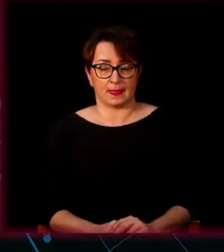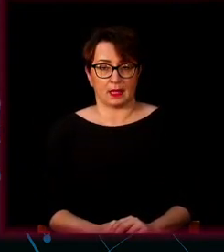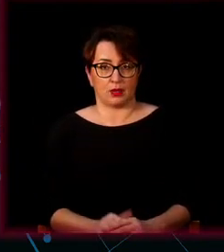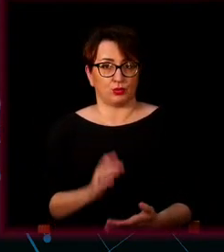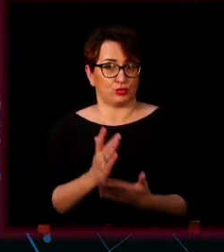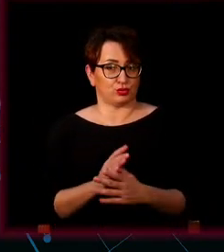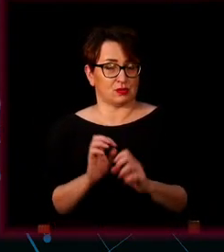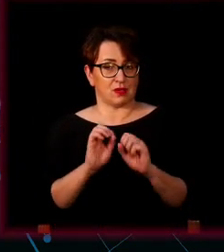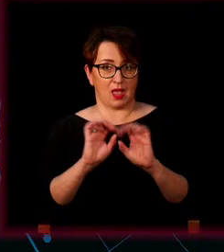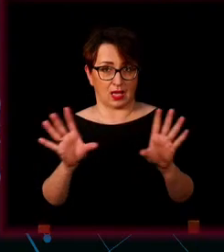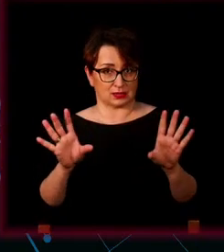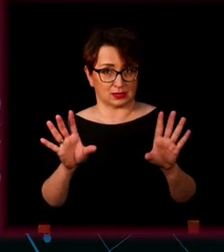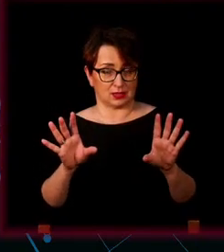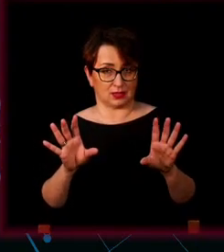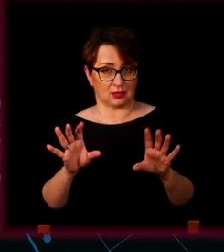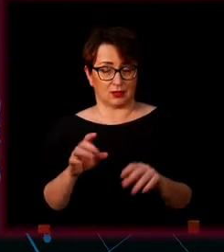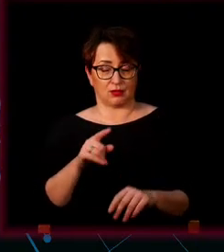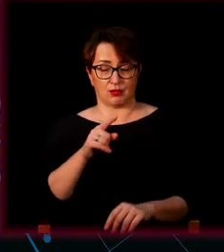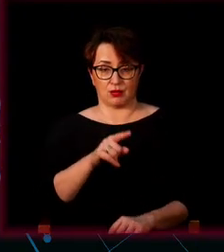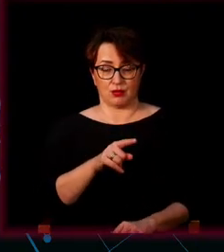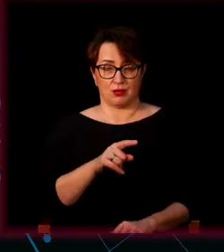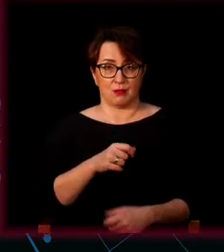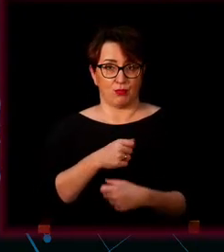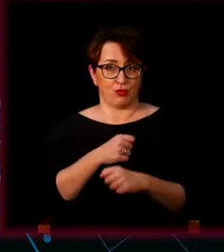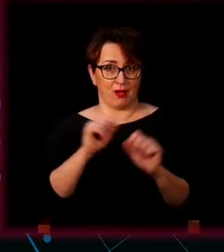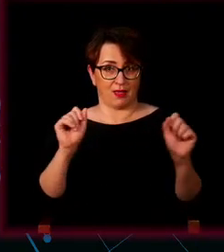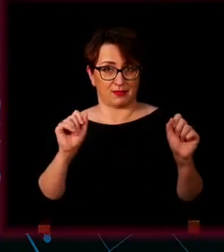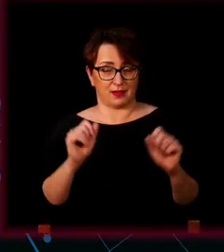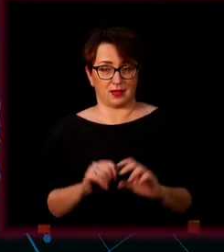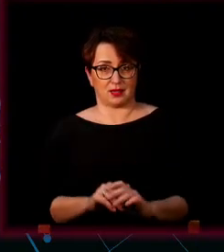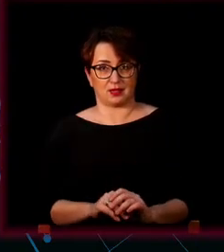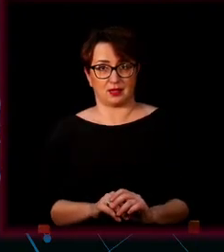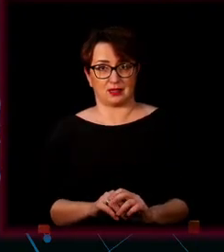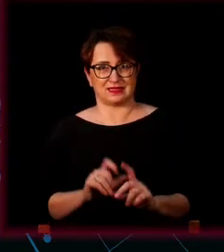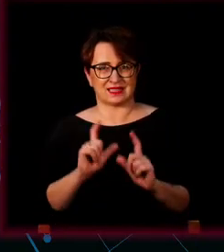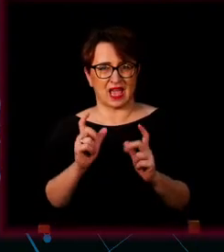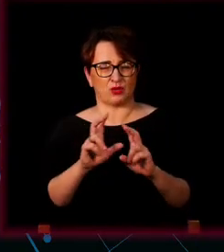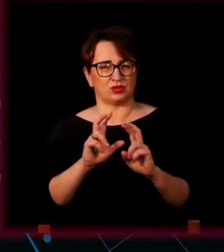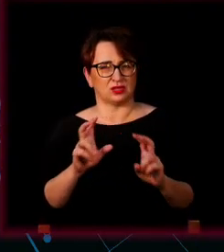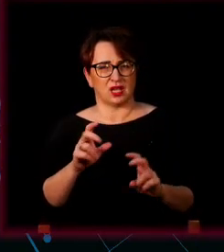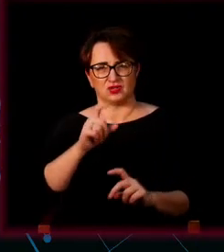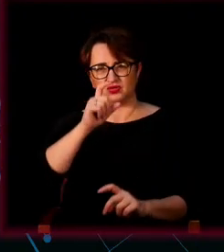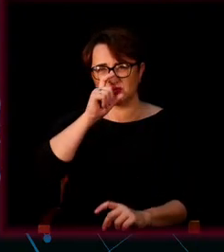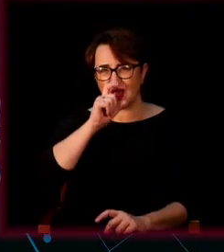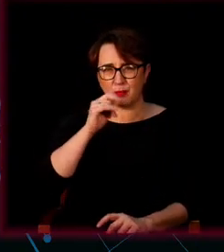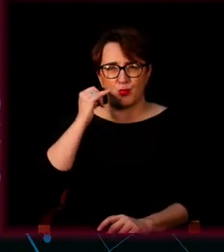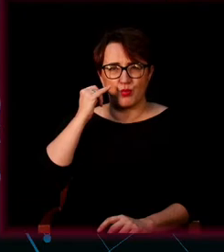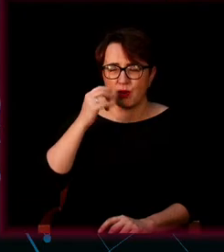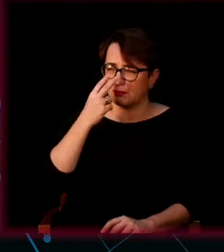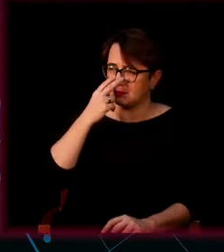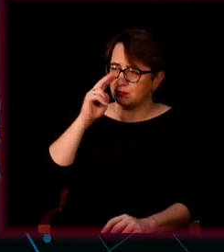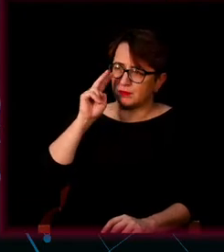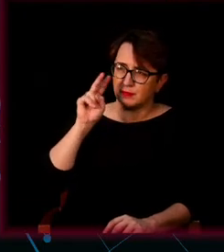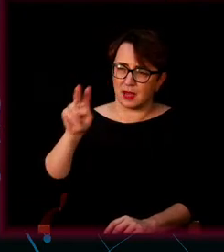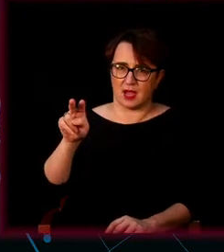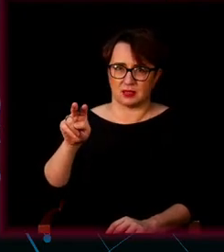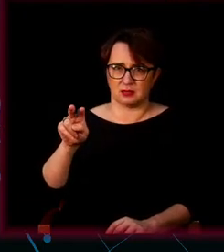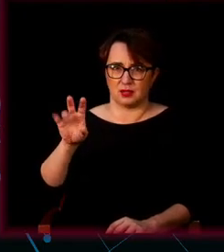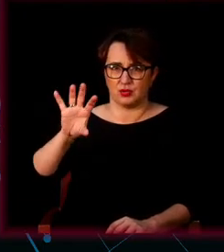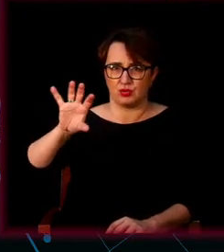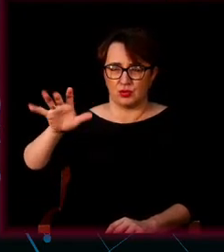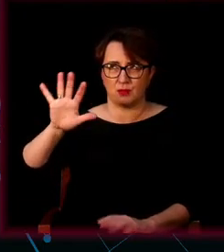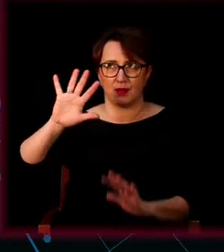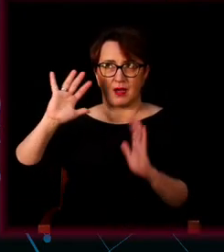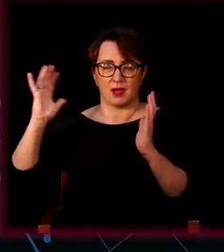jasne staje się to, że nie dość, że Genli Aya właśnie cały czas źle widział tak naprawdę